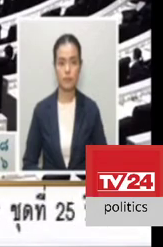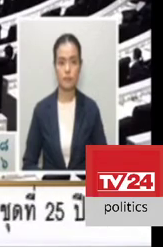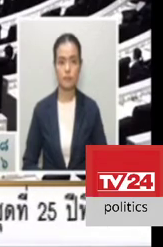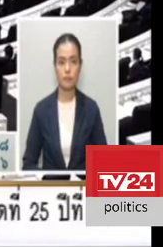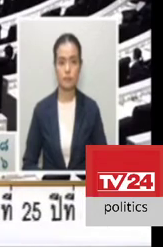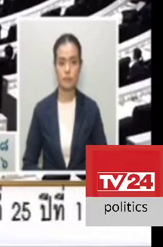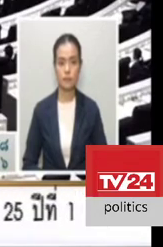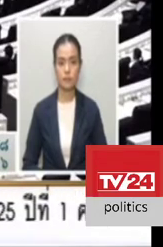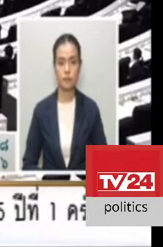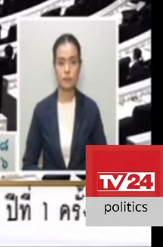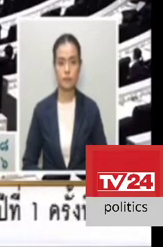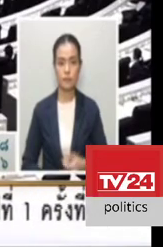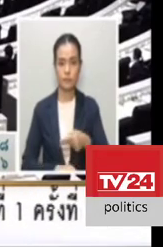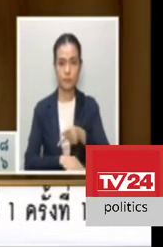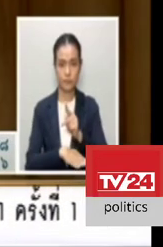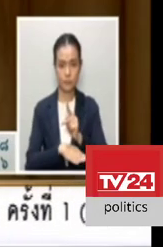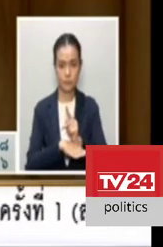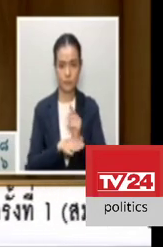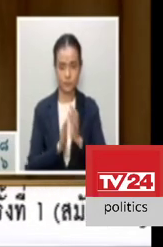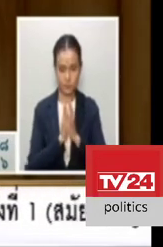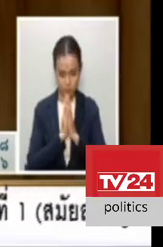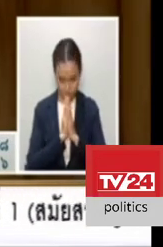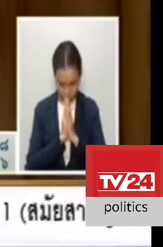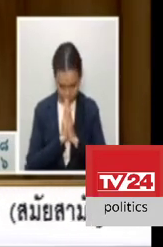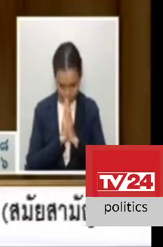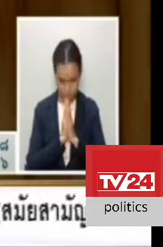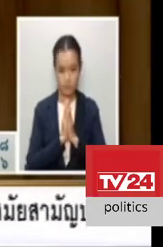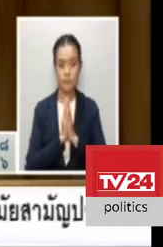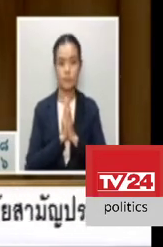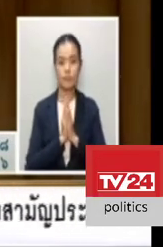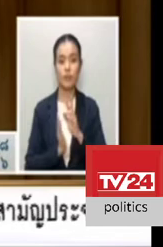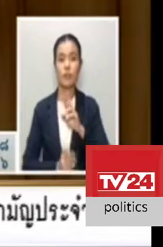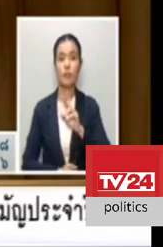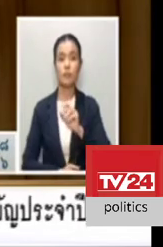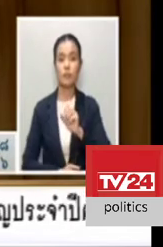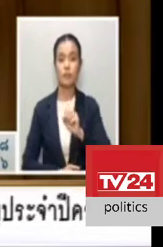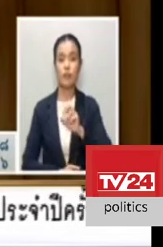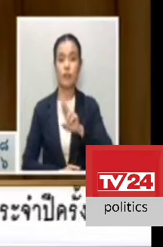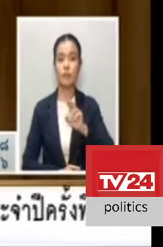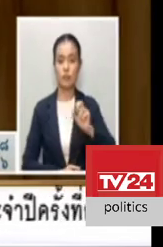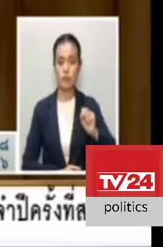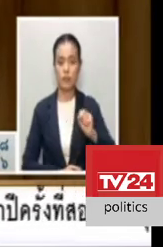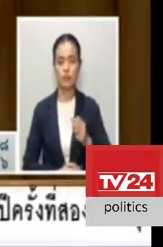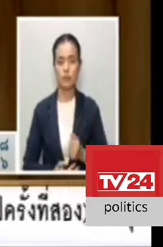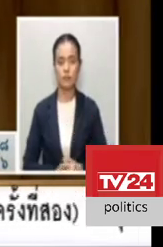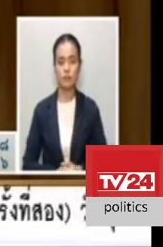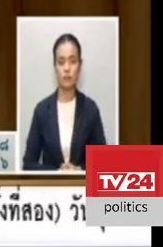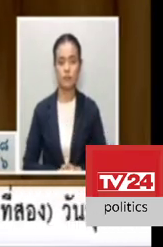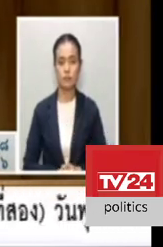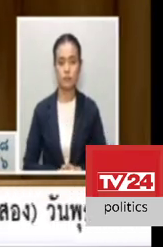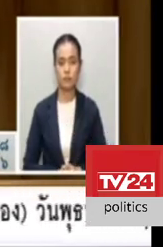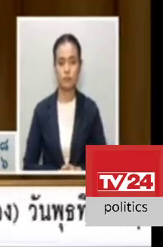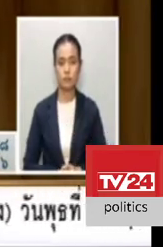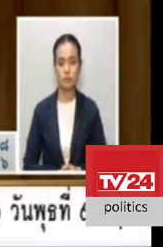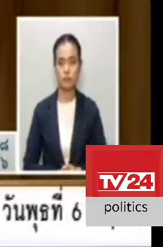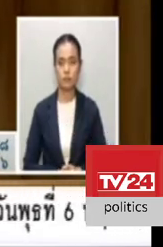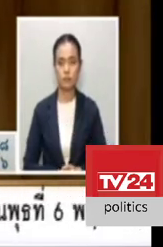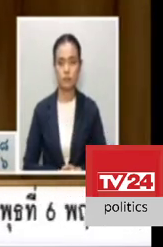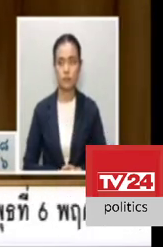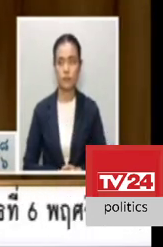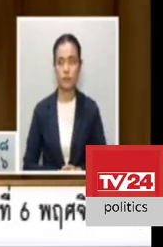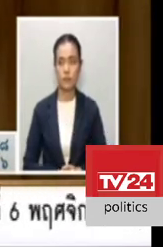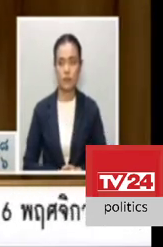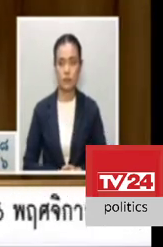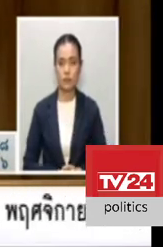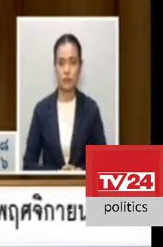กราบเรียนท่านประธานสภาผู้แทนราษฎรครับและท่านผู้แทนราษ